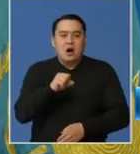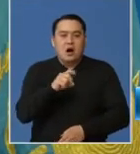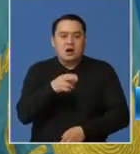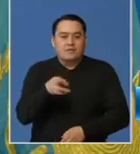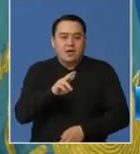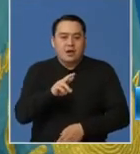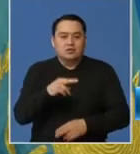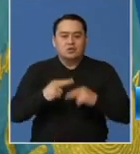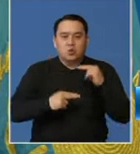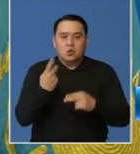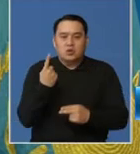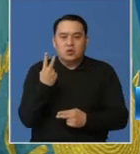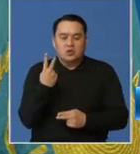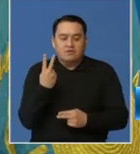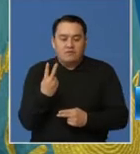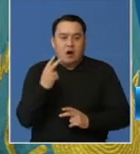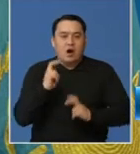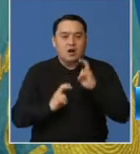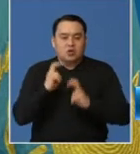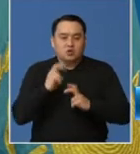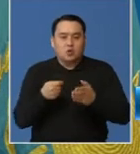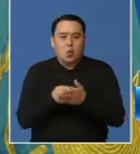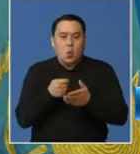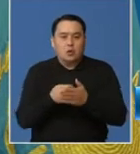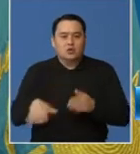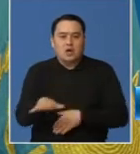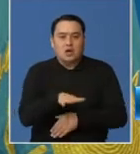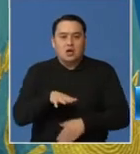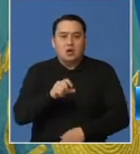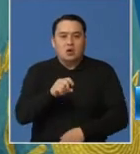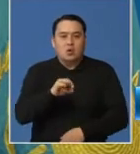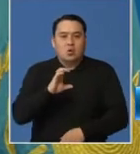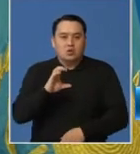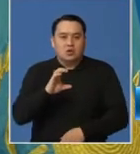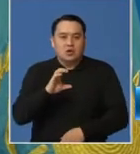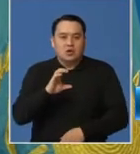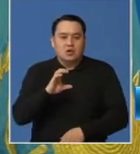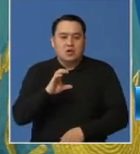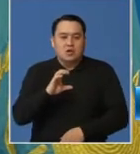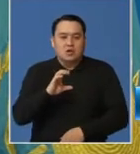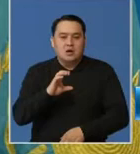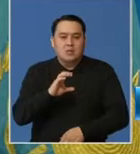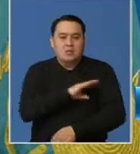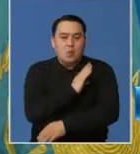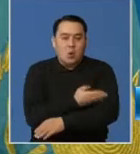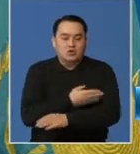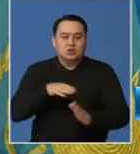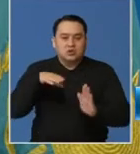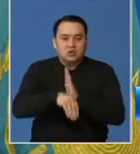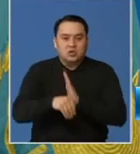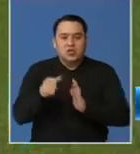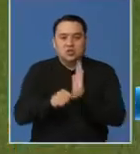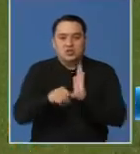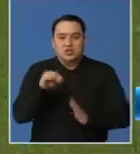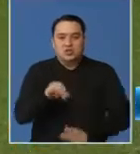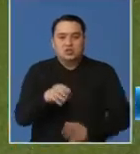Эмиратов строятся 2 комбикормовых завода на территории СС «Харгос» «Восточные ворота» мощностью 60 тысяч тонн в